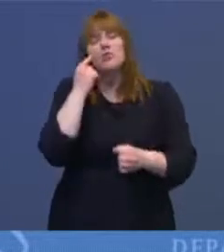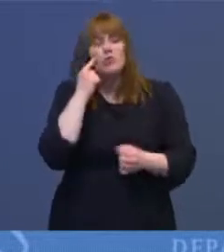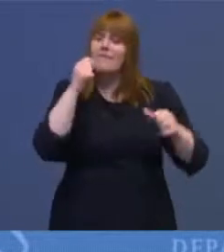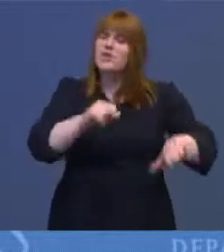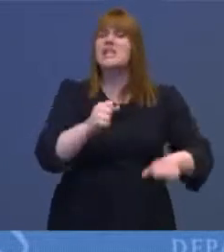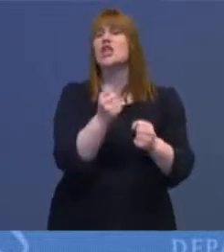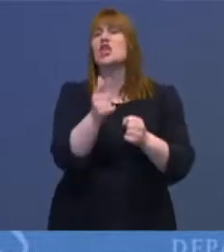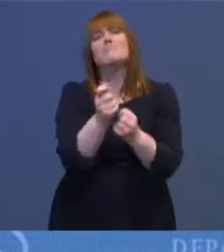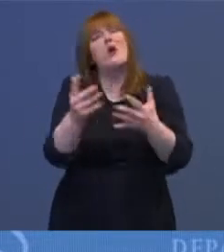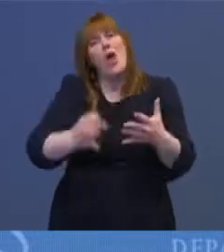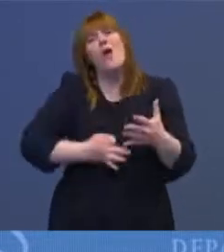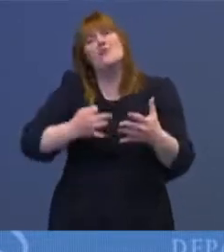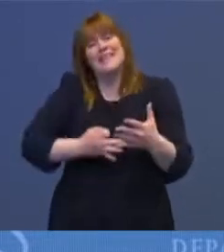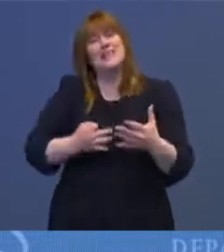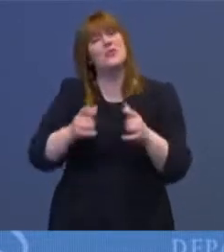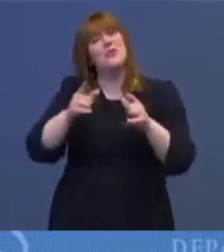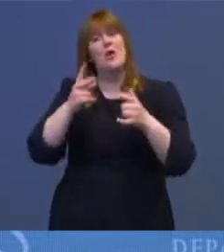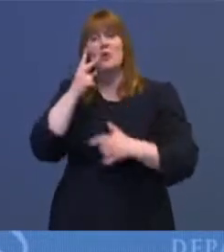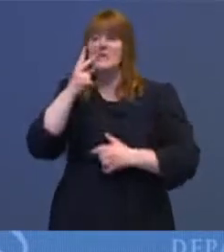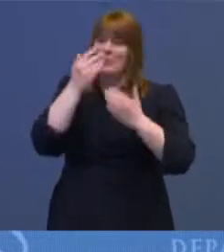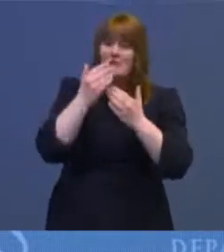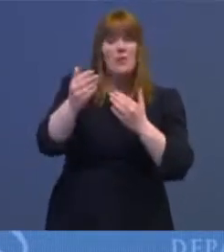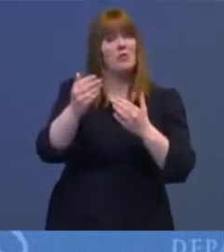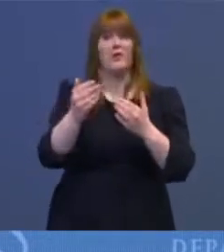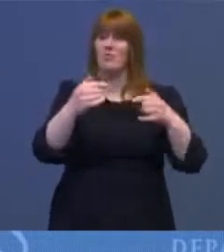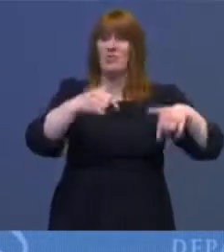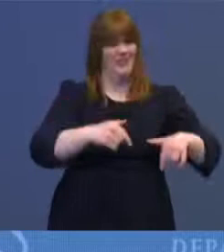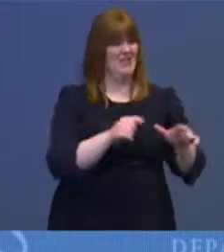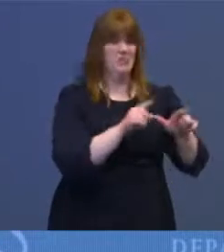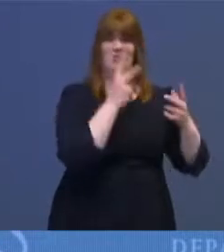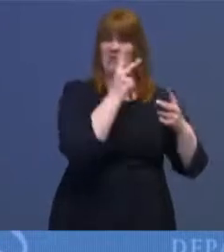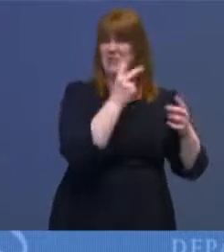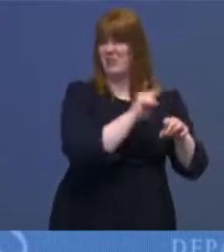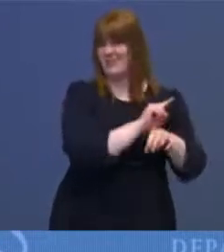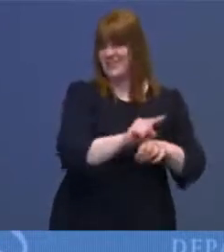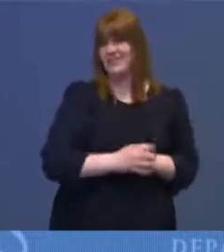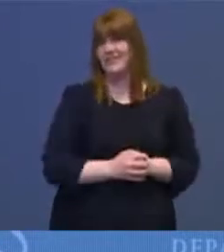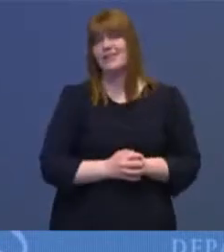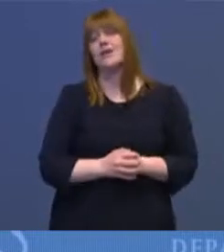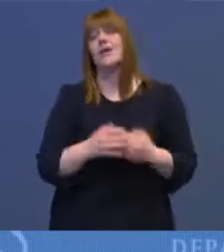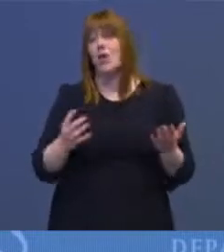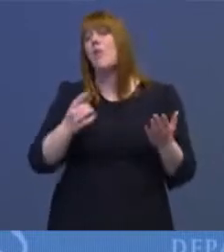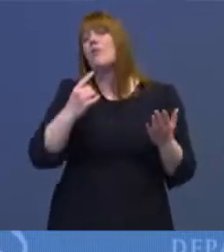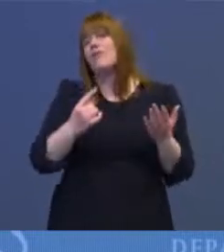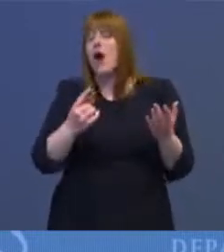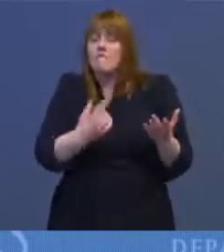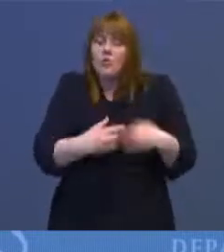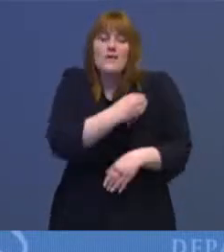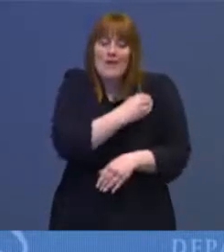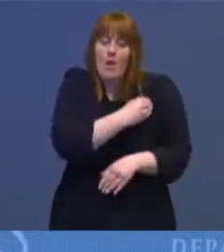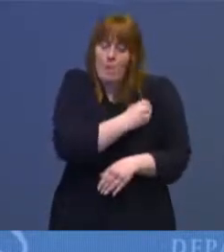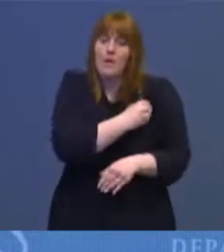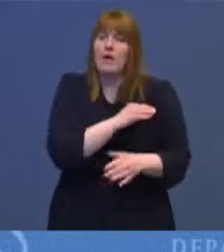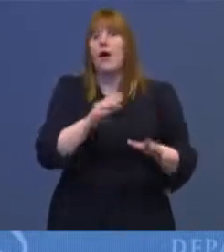en uforutsigbar tid. Og det foreløpige anslaget fra UDI at det kommer 35 000